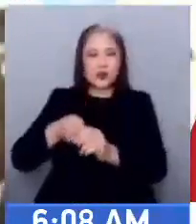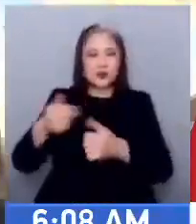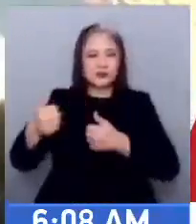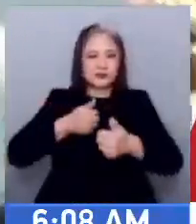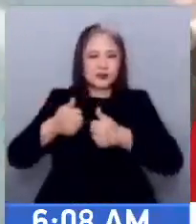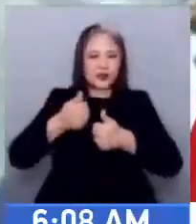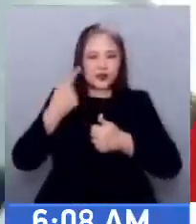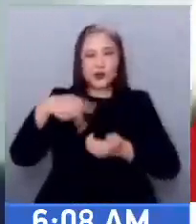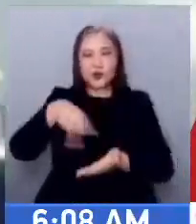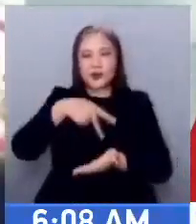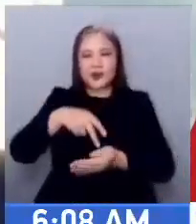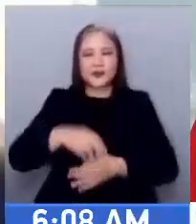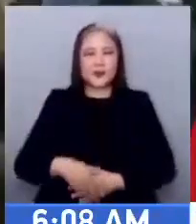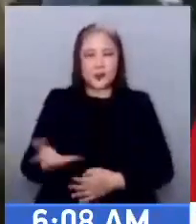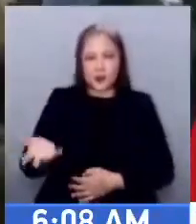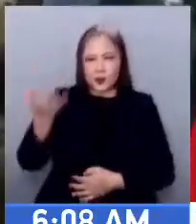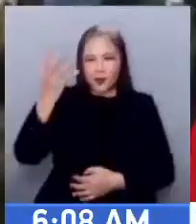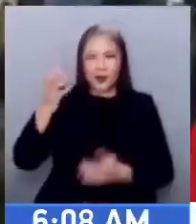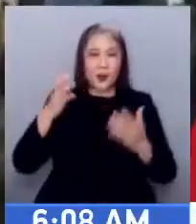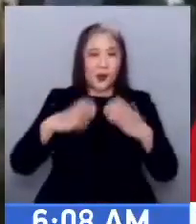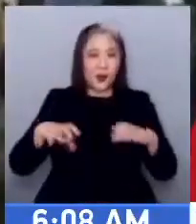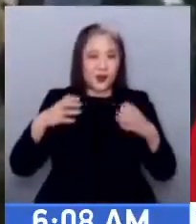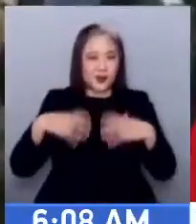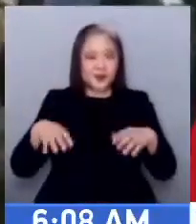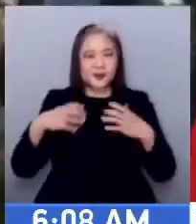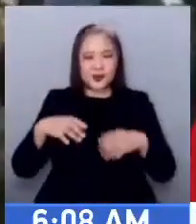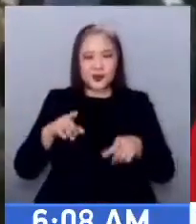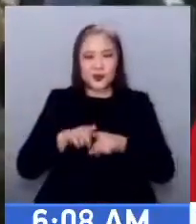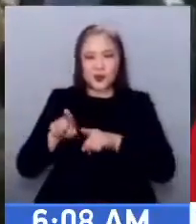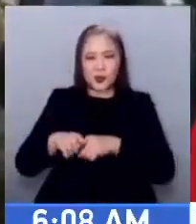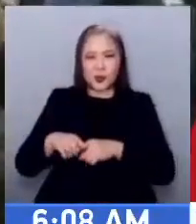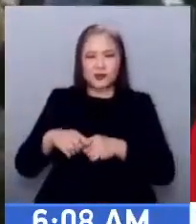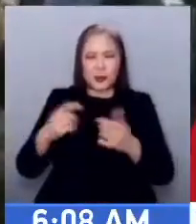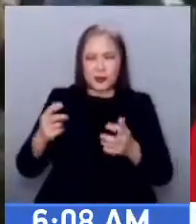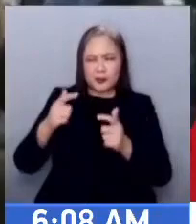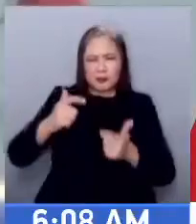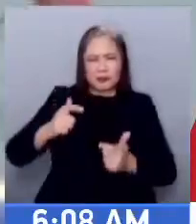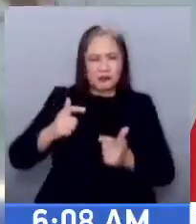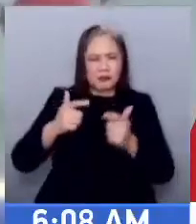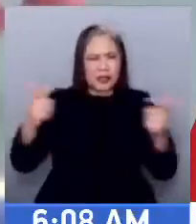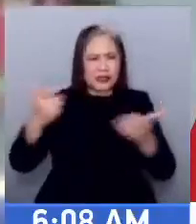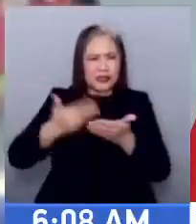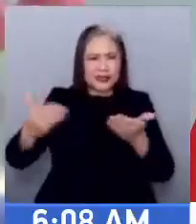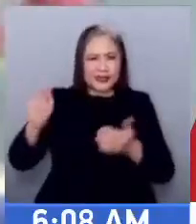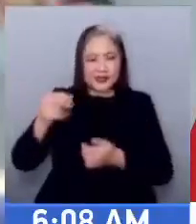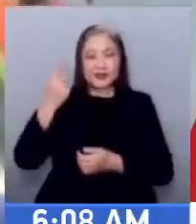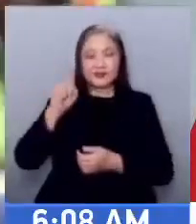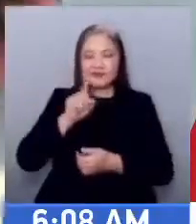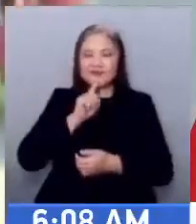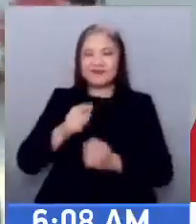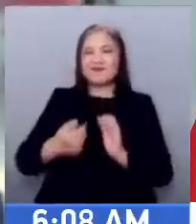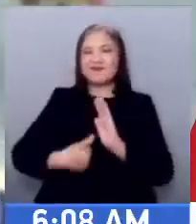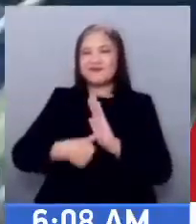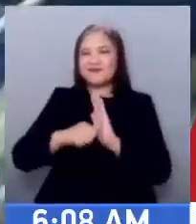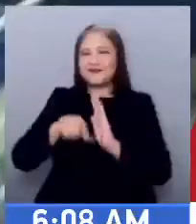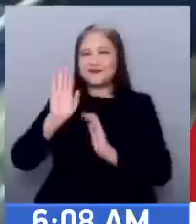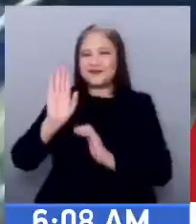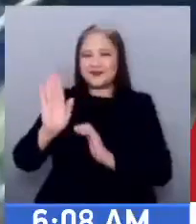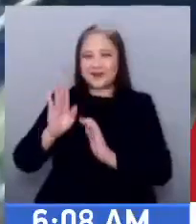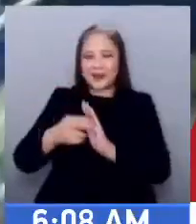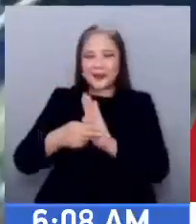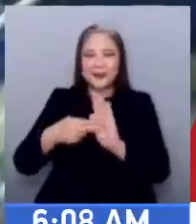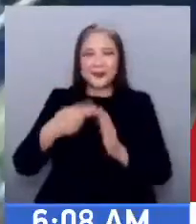sa costumes at maging sa gahiganting props na tatak ng Masskara Festival. 1 million pesos ang iuwi ng winning